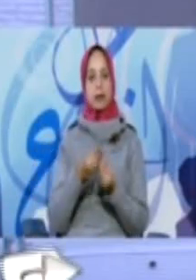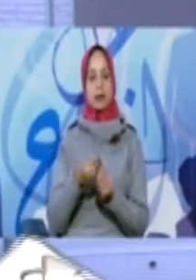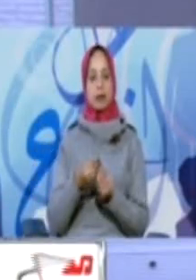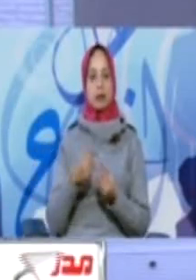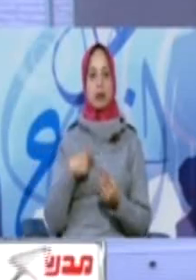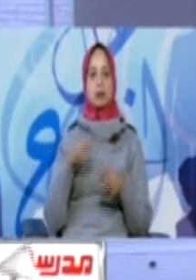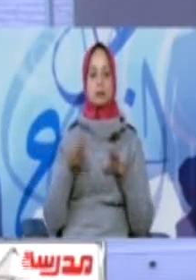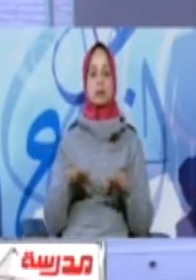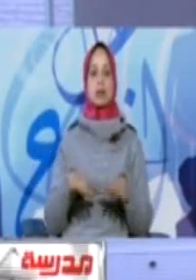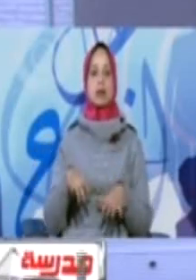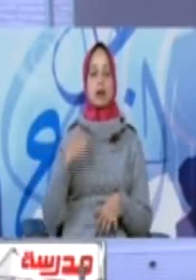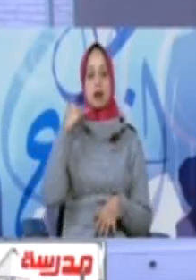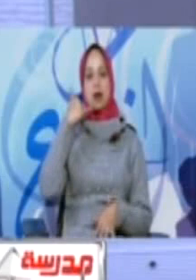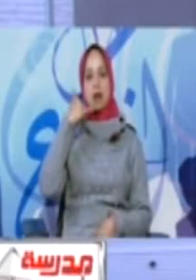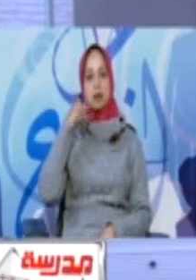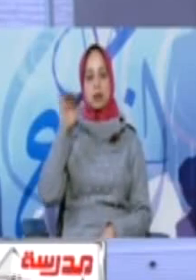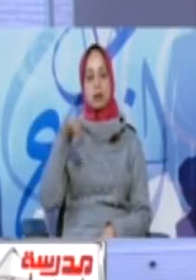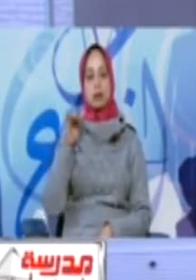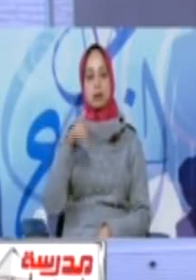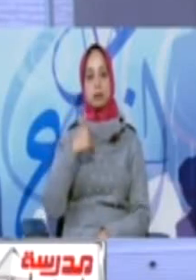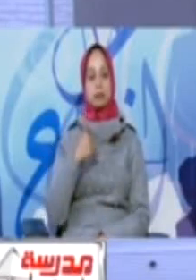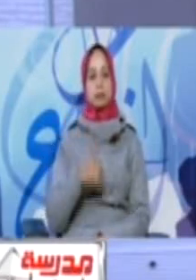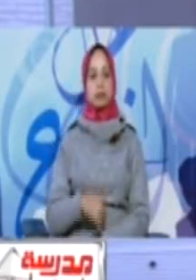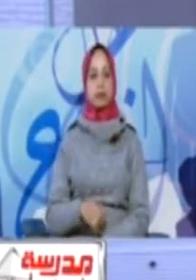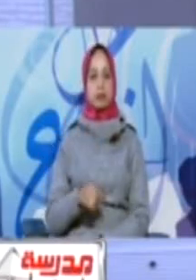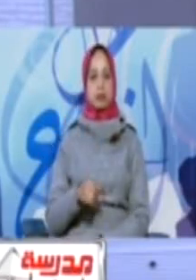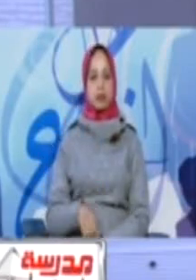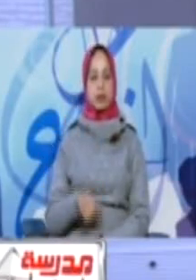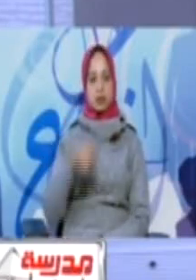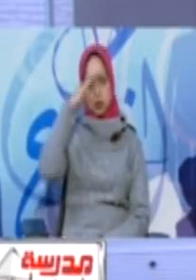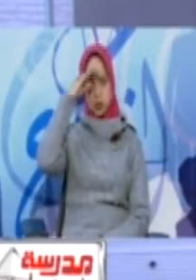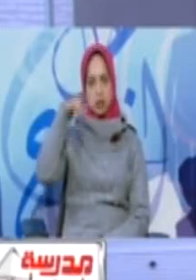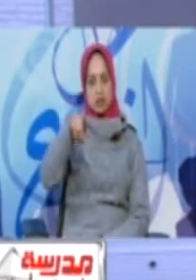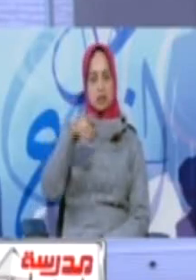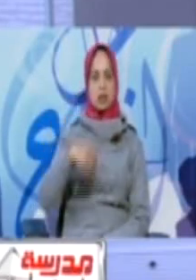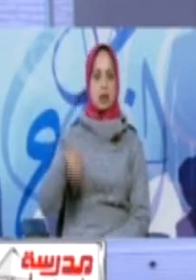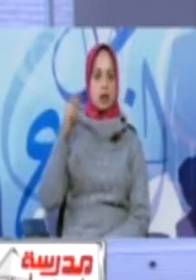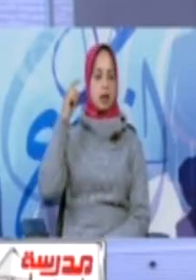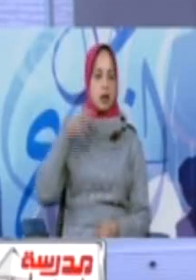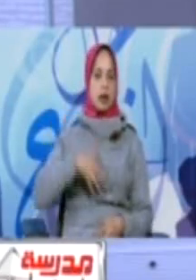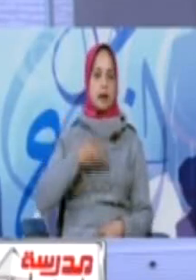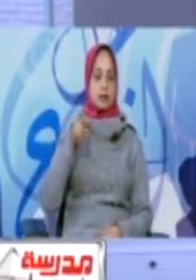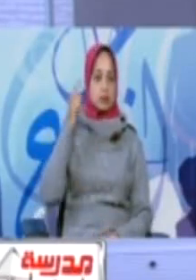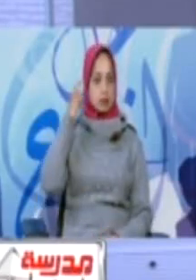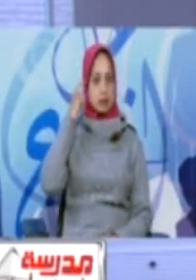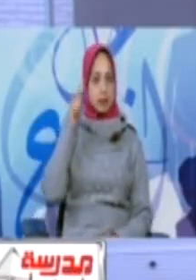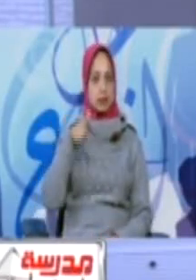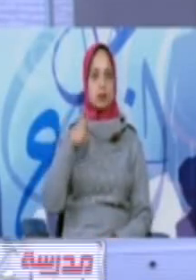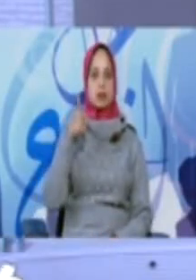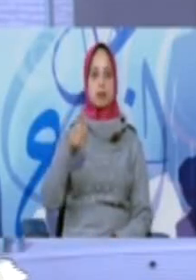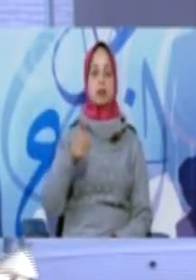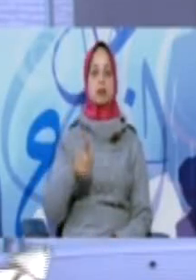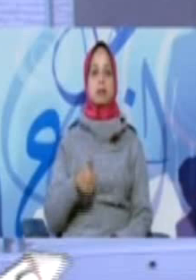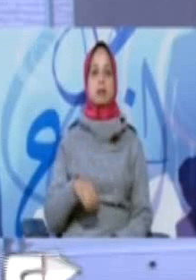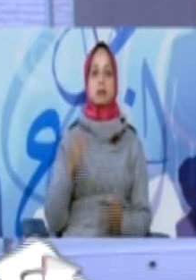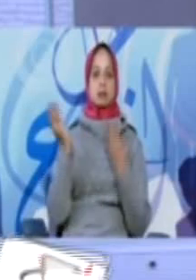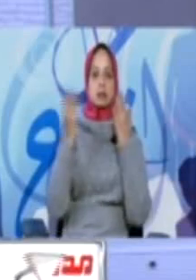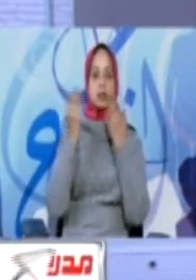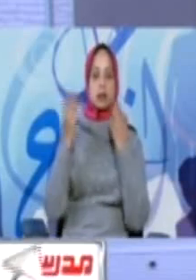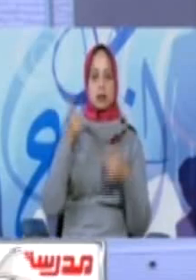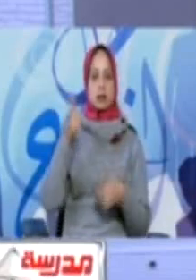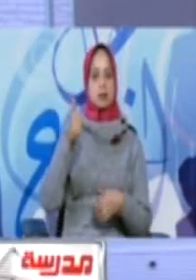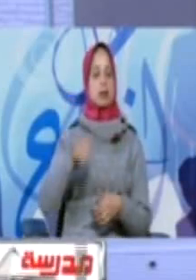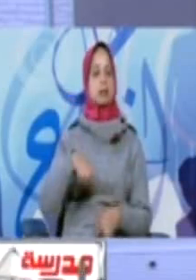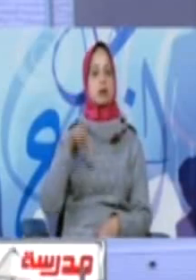التليفونات. أنا بشكر محمد برضه قوي إن هو عايز حد مستواه في الفترة دي، مش عايزينك تتخدع في الفترة دي، ما تقولش إنك أنت عارف كل حاجة، لا.